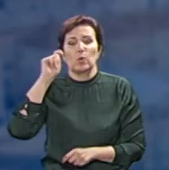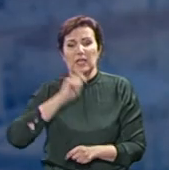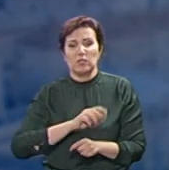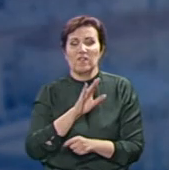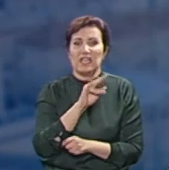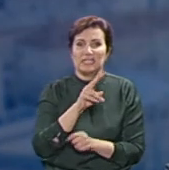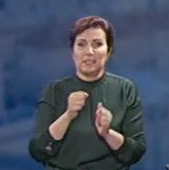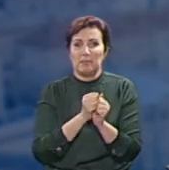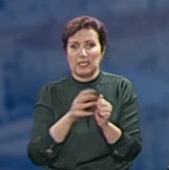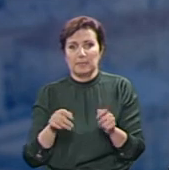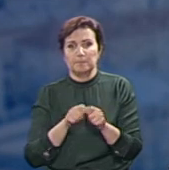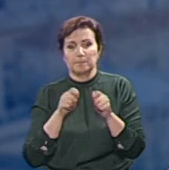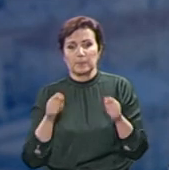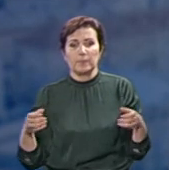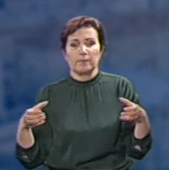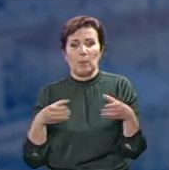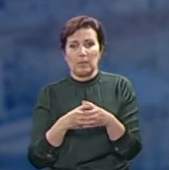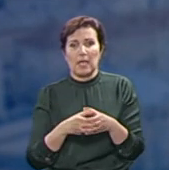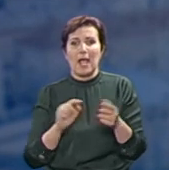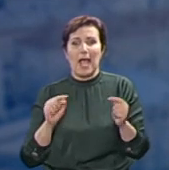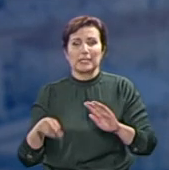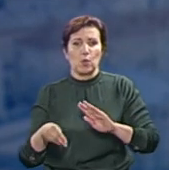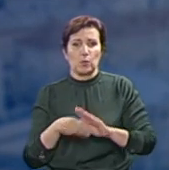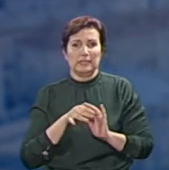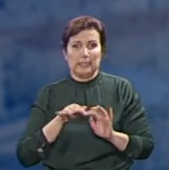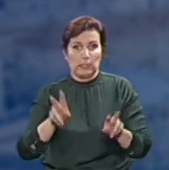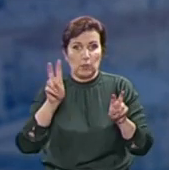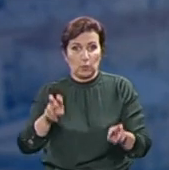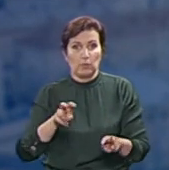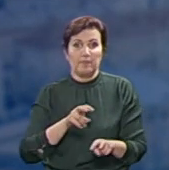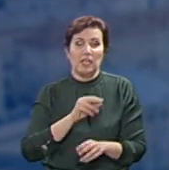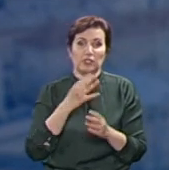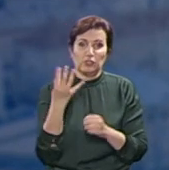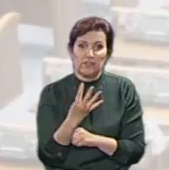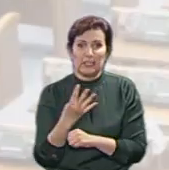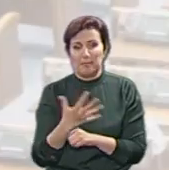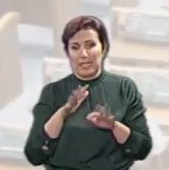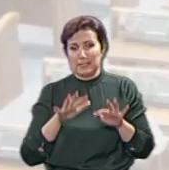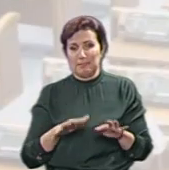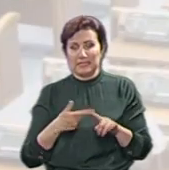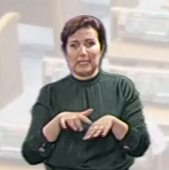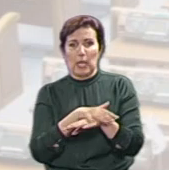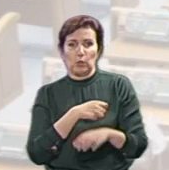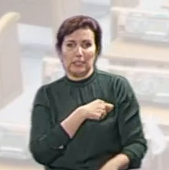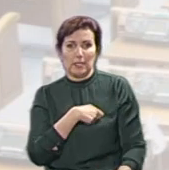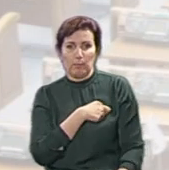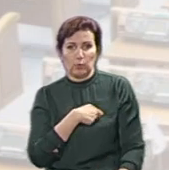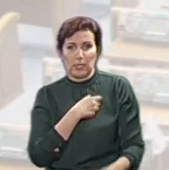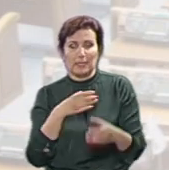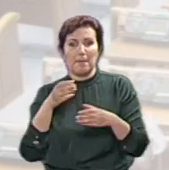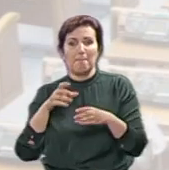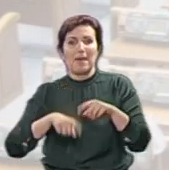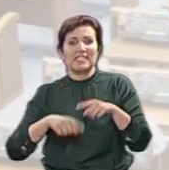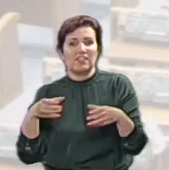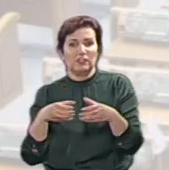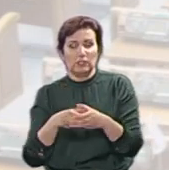вересні 2015-го заснував громадське об'єднання «Антикорупційний рух». Четверте та п'яте місце у списку – це народні депутати від фракції